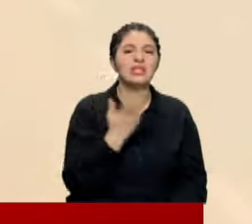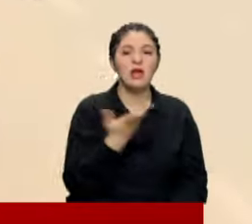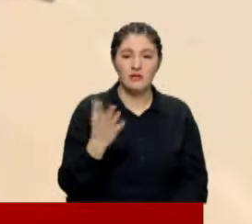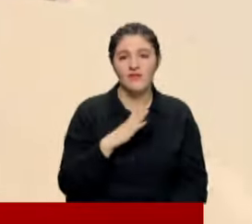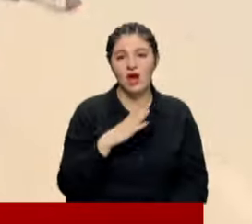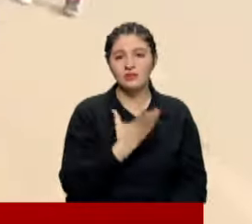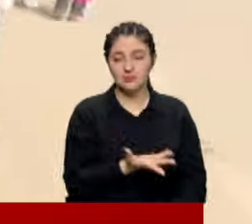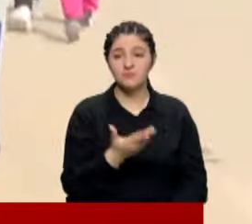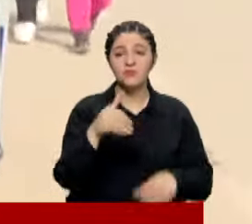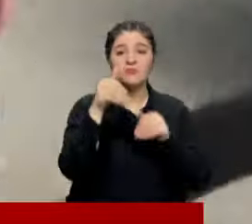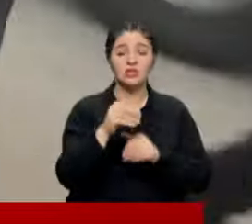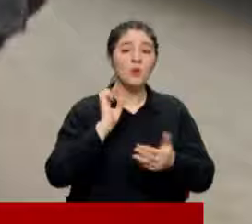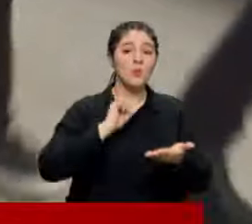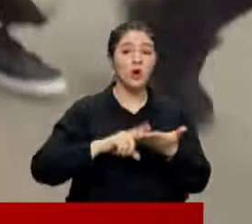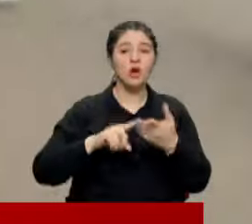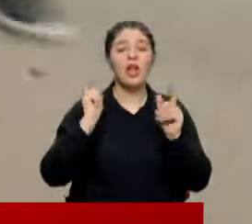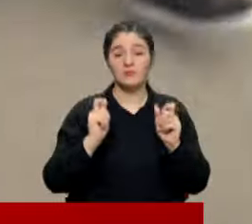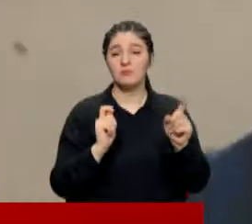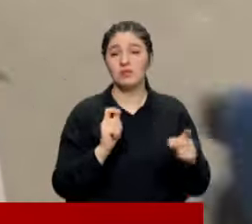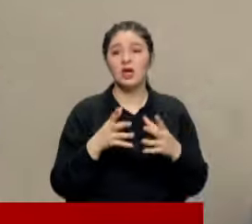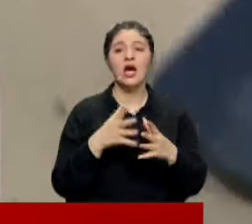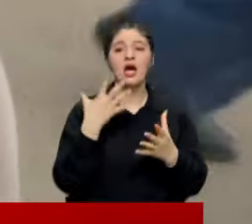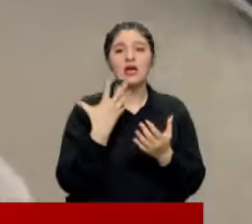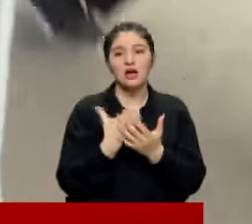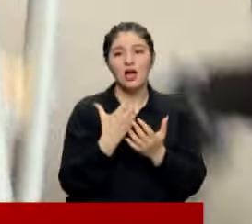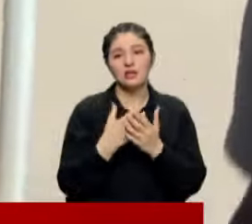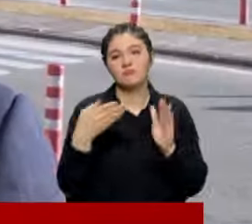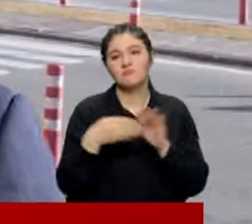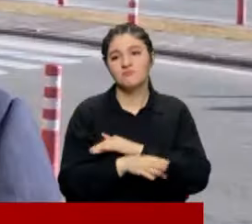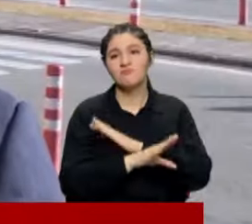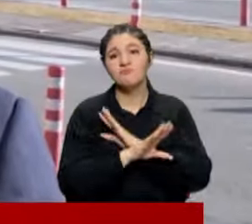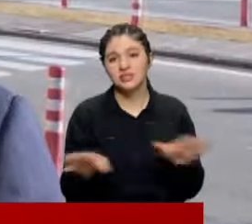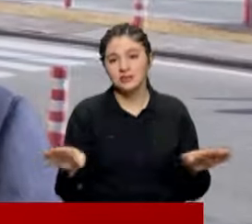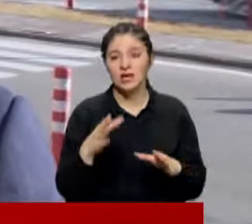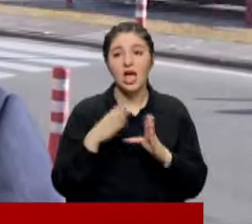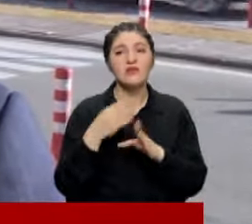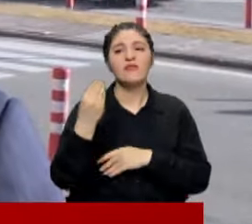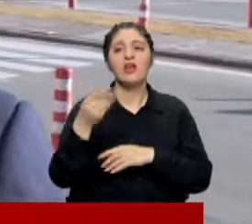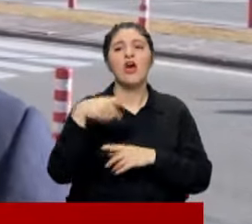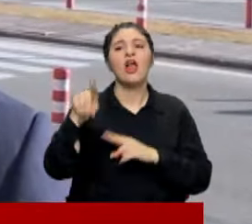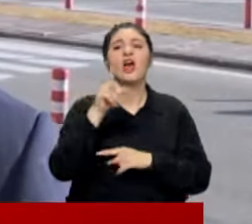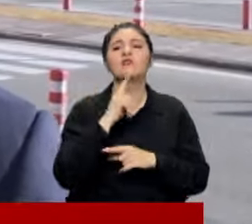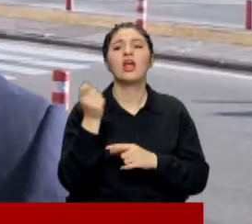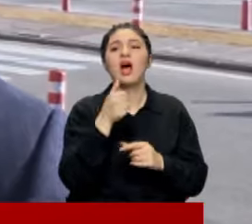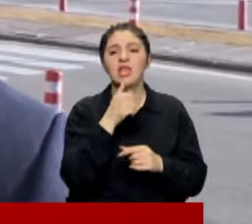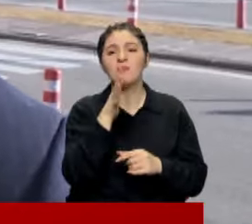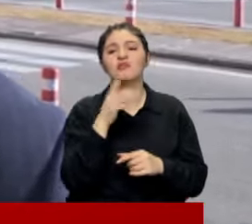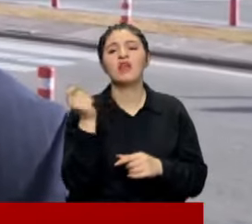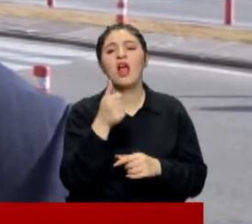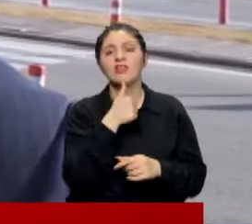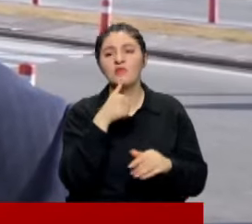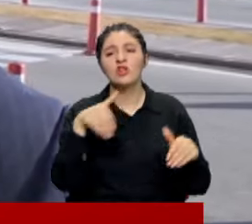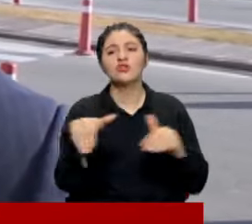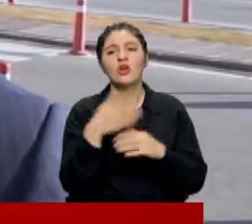binlerde. Mezarlıkta protokol uygulaması kayıtlarda yerini aldı. Evlerini verin. Öyle 100 tane adamla, 500 tane